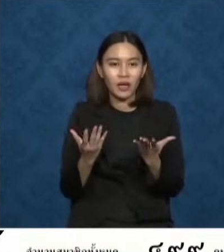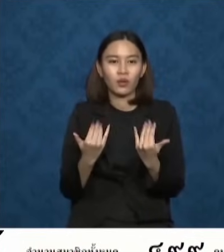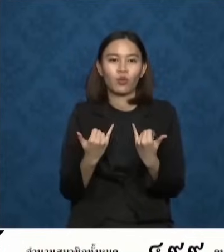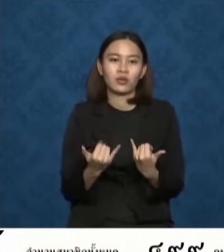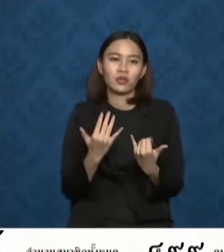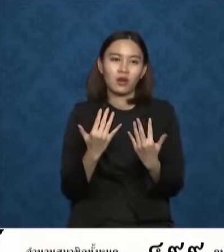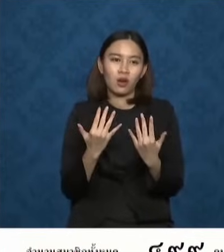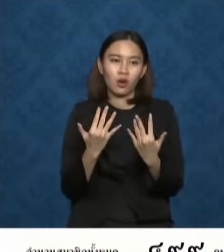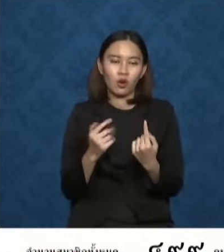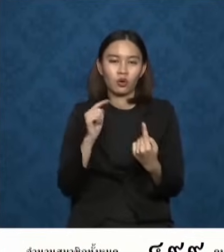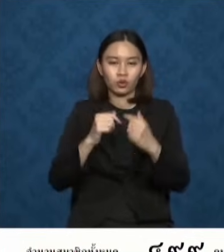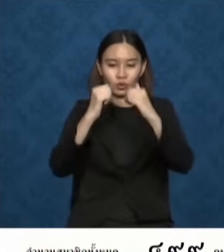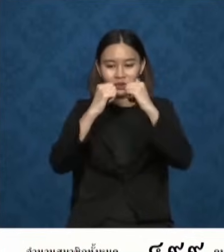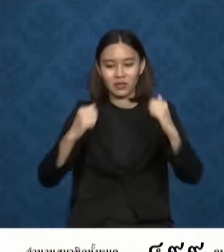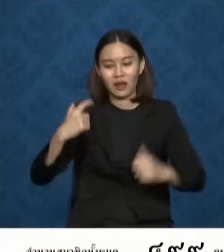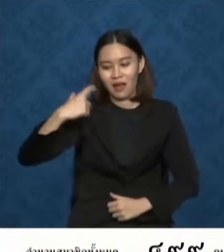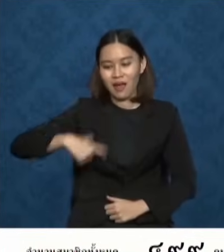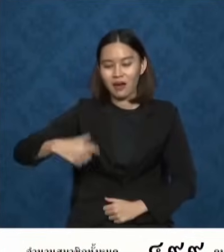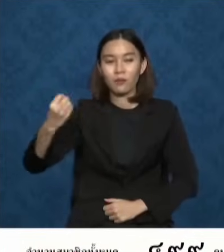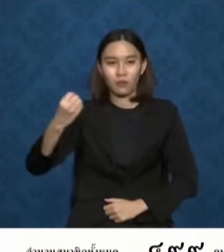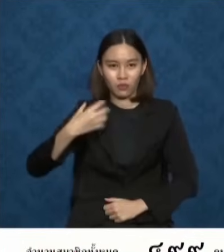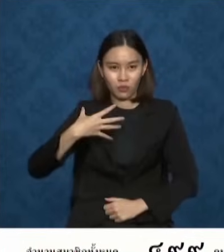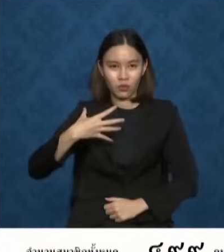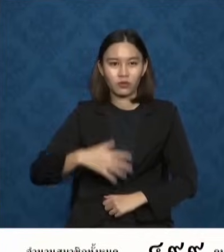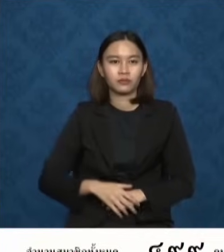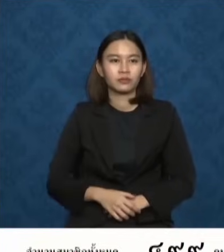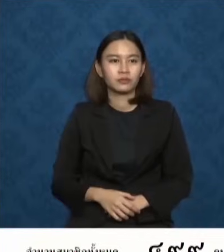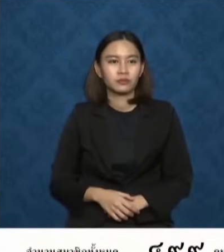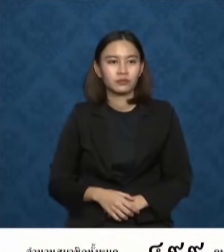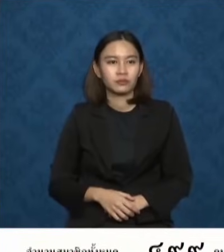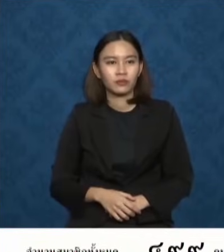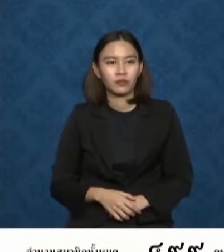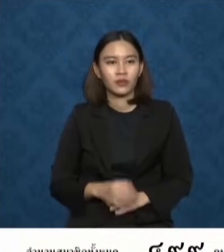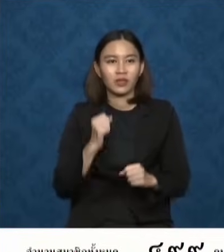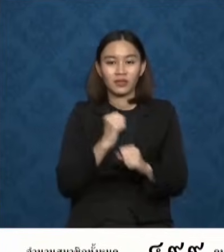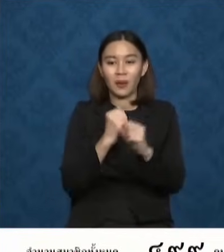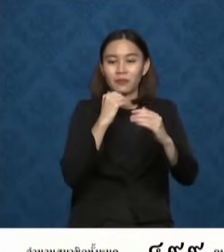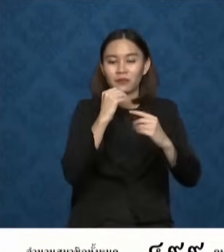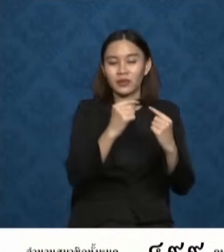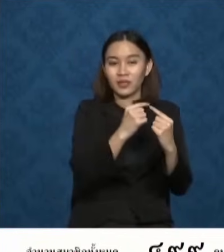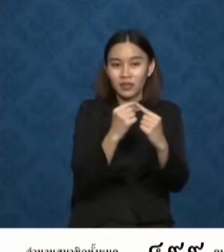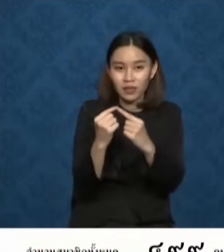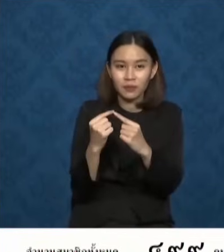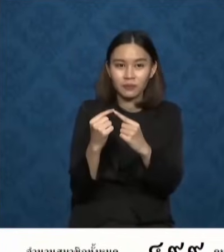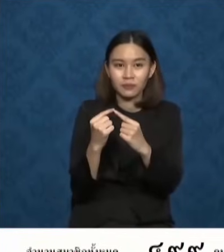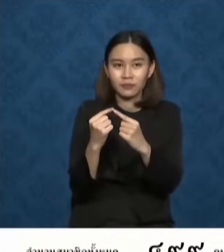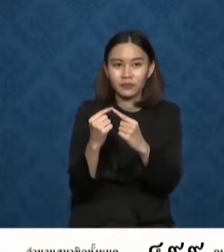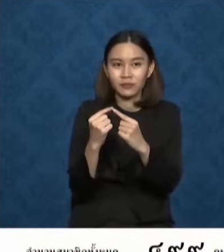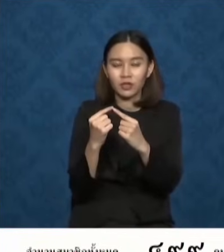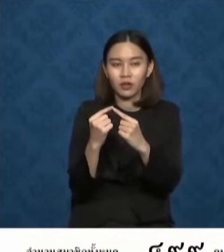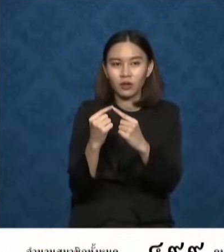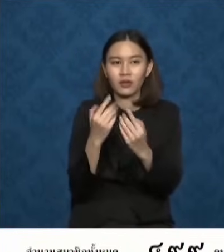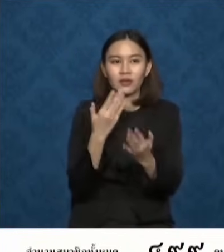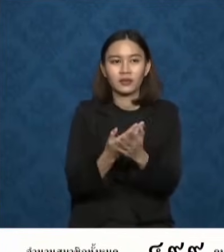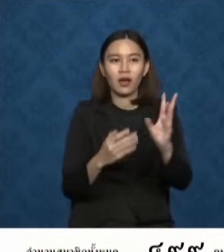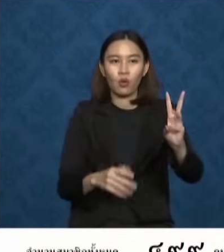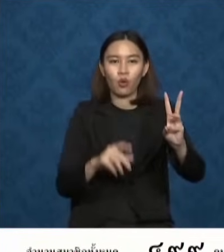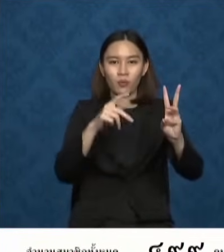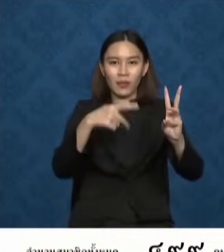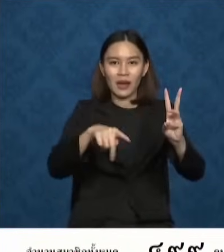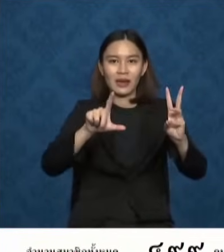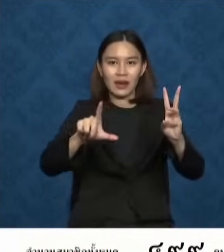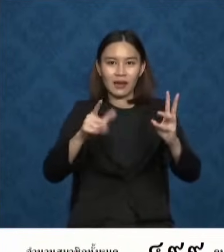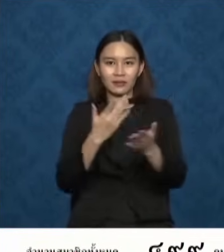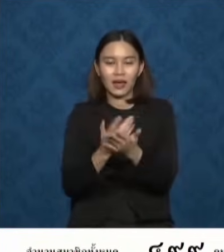อดูอัยการสูงสุดจะตอบกลับมาอาจจะเดินหน้าแบบเดิมแต่อย่างไรก็ตามเงิน6,000 ล้านต้องไม่เสีย